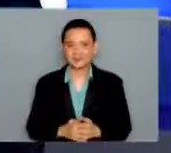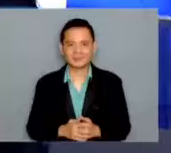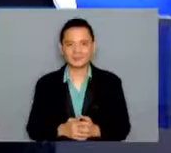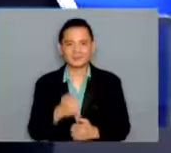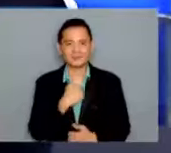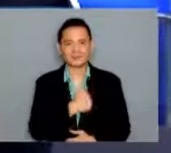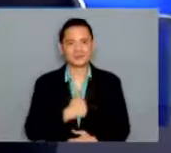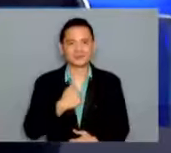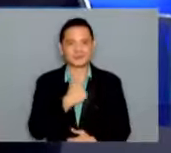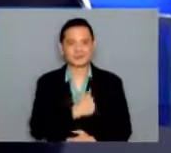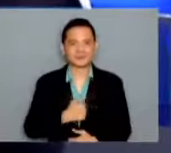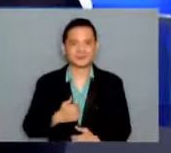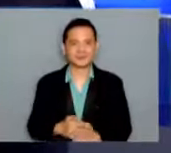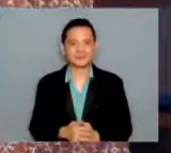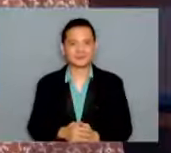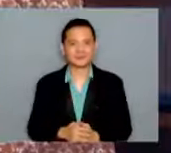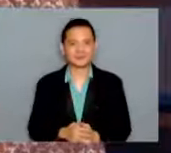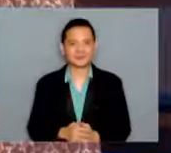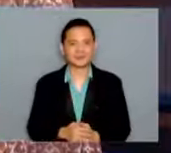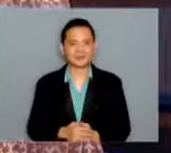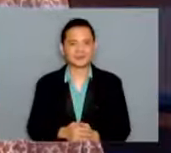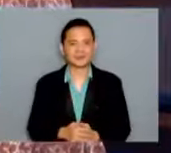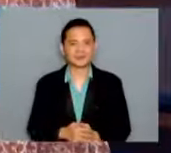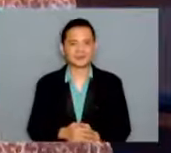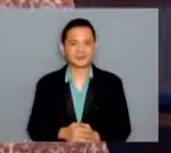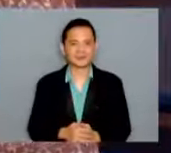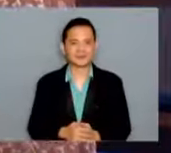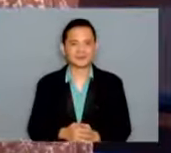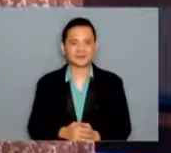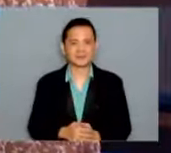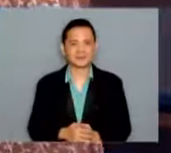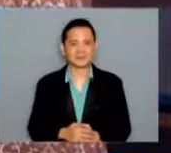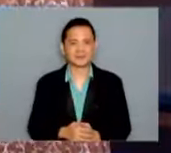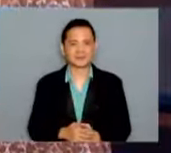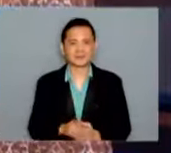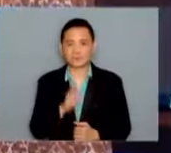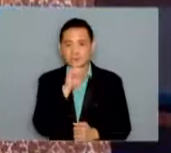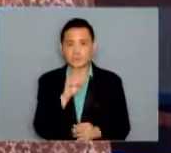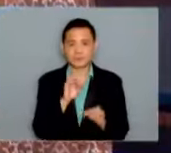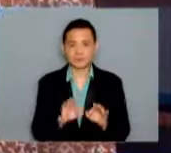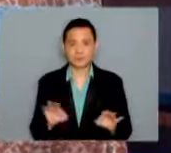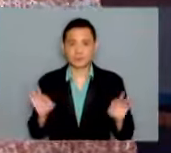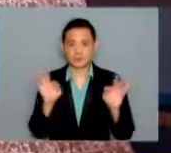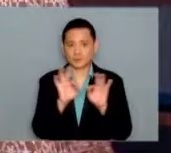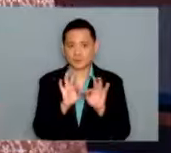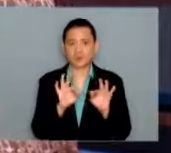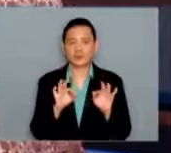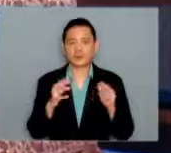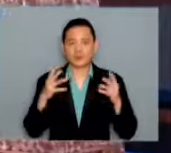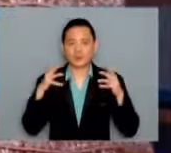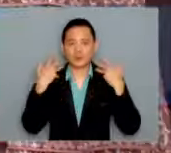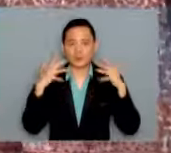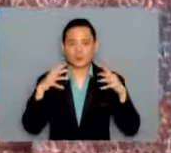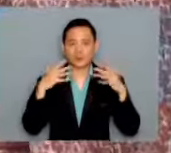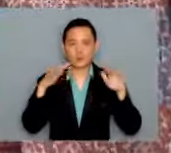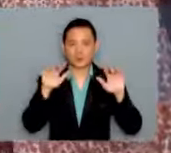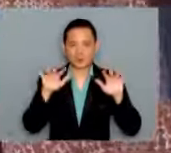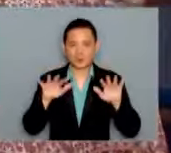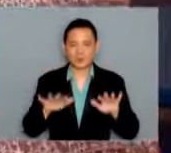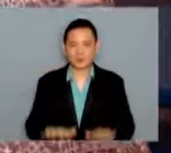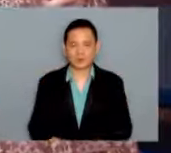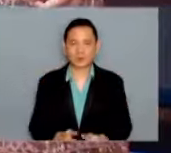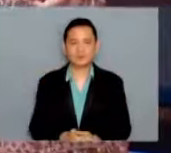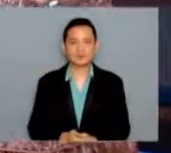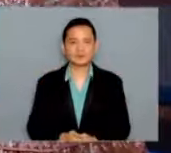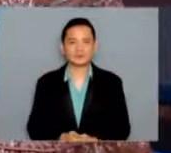Sorry po. Liquid pass kasi siya. Sorry po. So, importante din kung iwas injury din ang cool down. Ito ba yung mga ganyan, sabi nyo? Yes, ma'am.